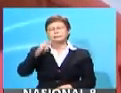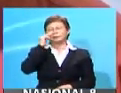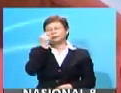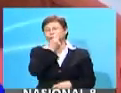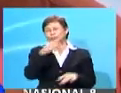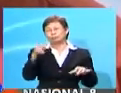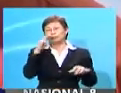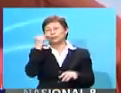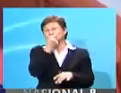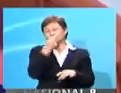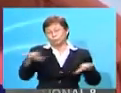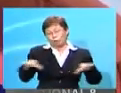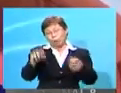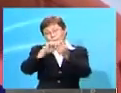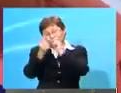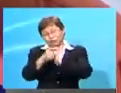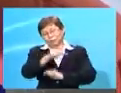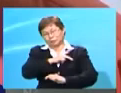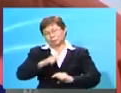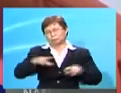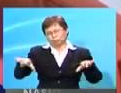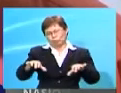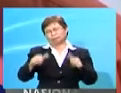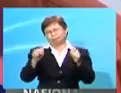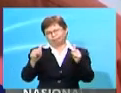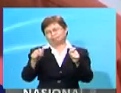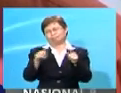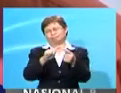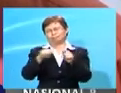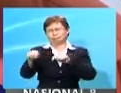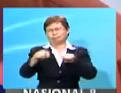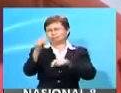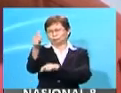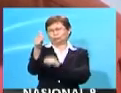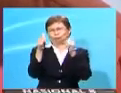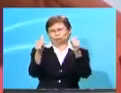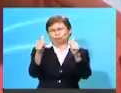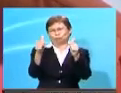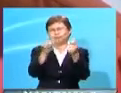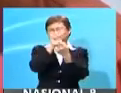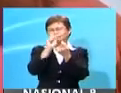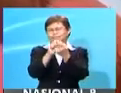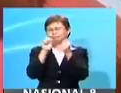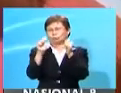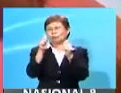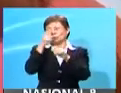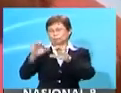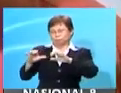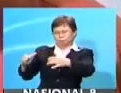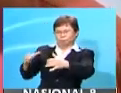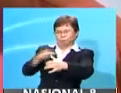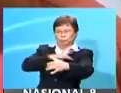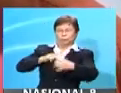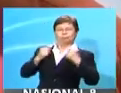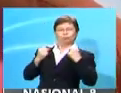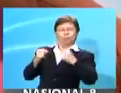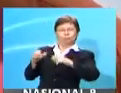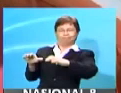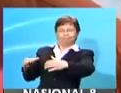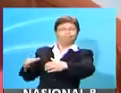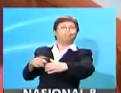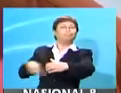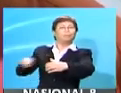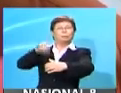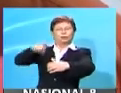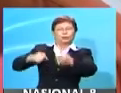Perdana Menteri adalah satu tindakan yang tepat kerana beliau memerlukan satu pasukan kabinet yang mantap yang perlu